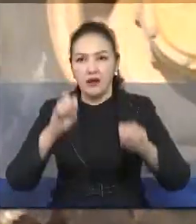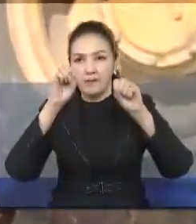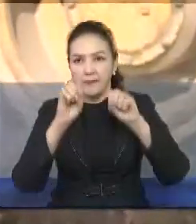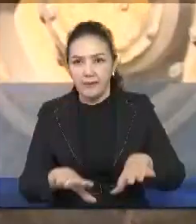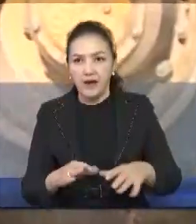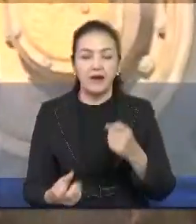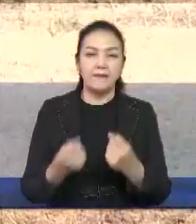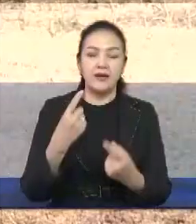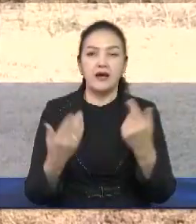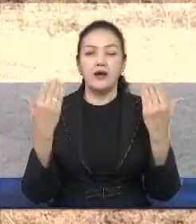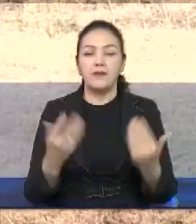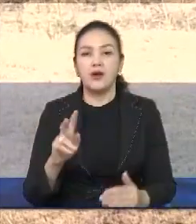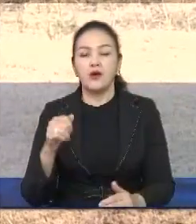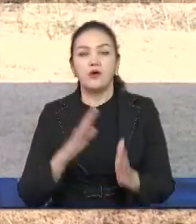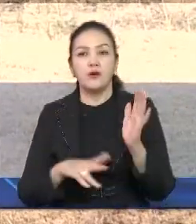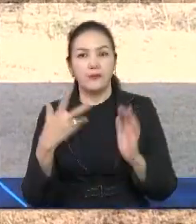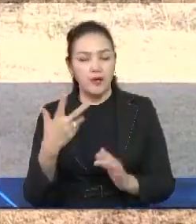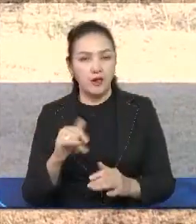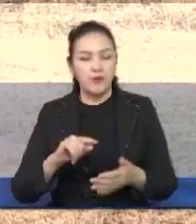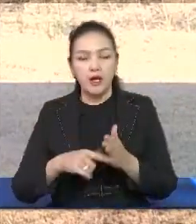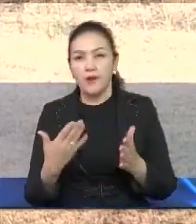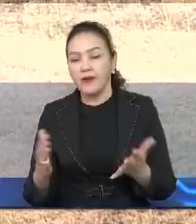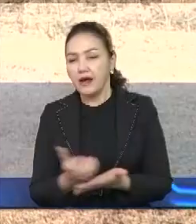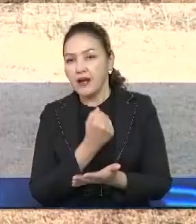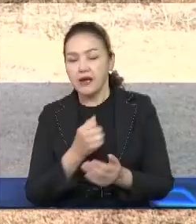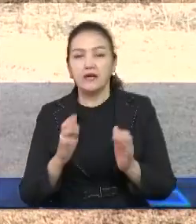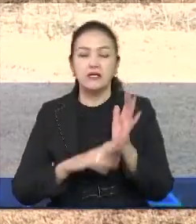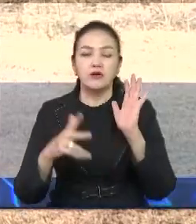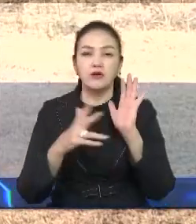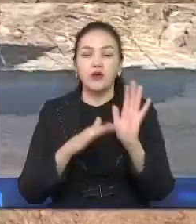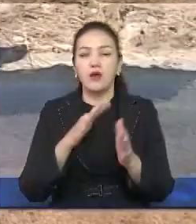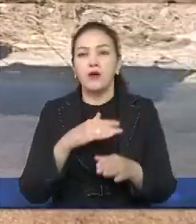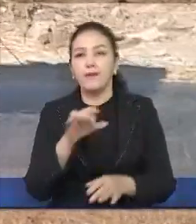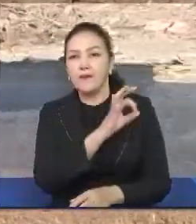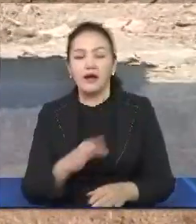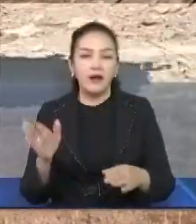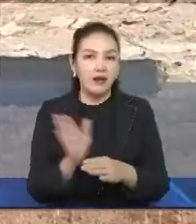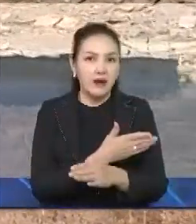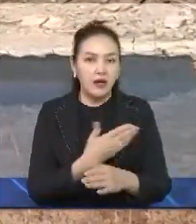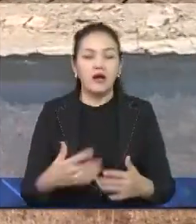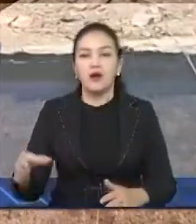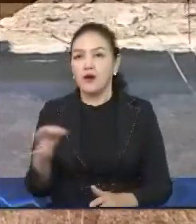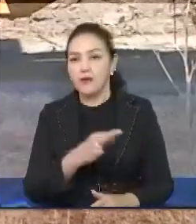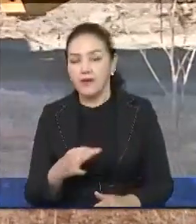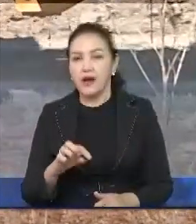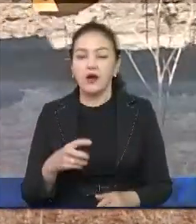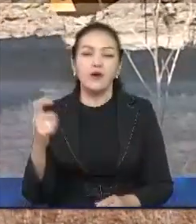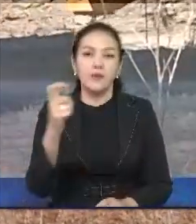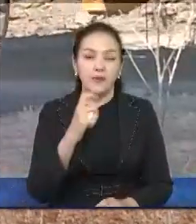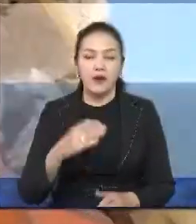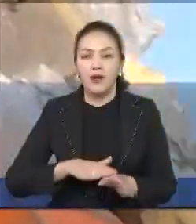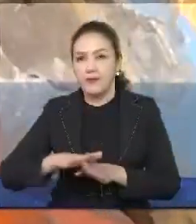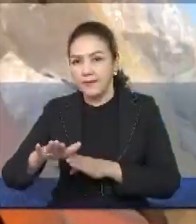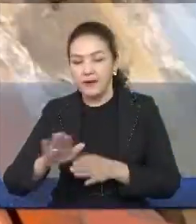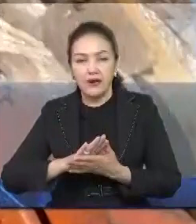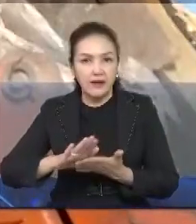үйінділері анықталады. Биыл 293 нүктесі табылып 89% жойылған. Аудандарға келсе, Қарғалы мен Храмтауда